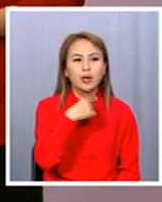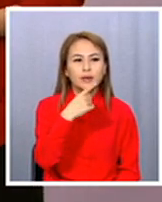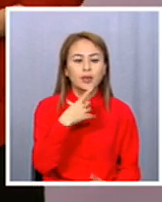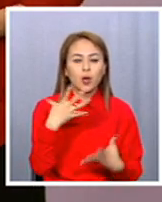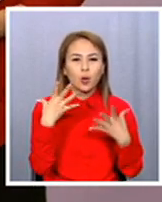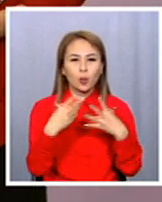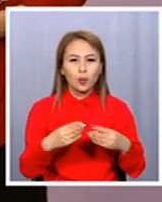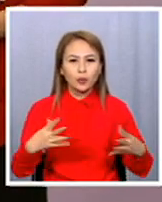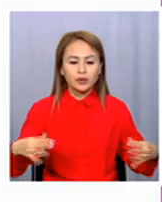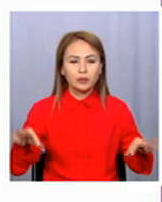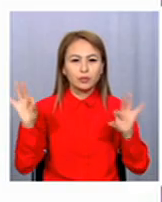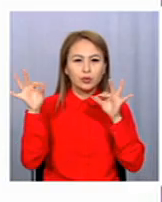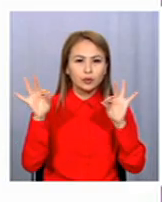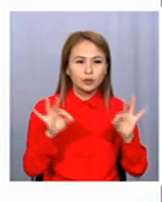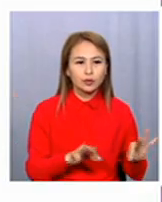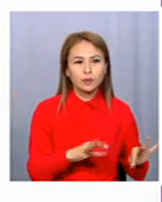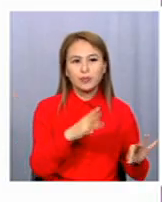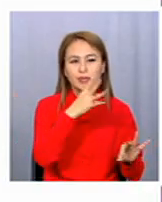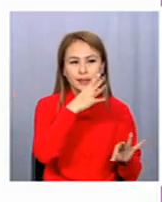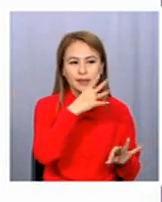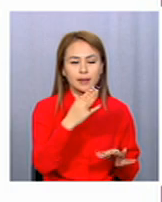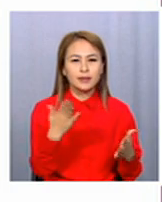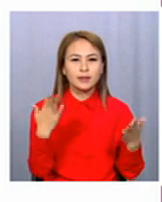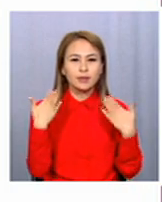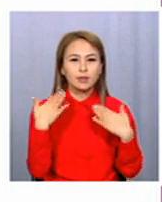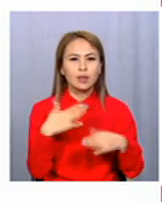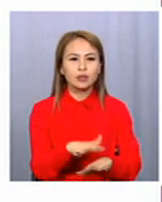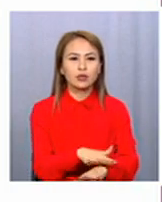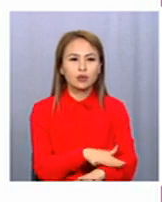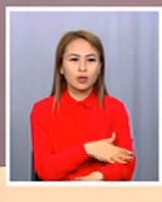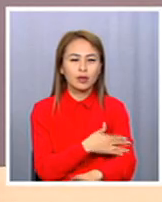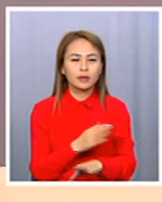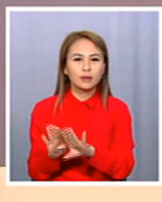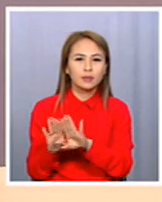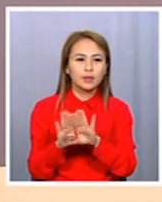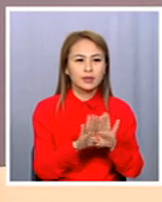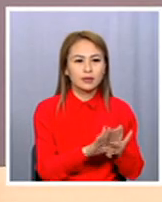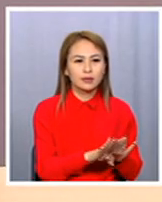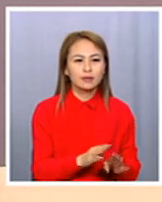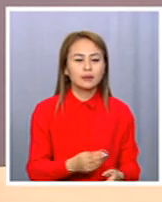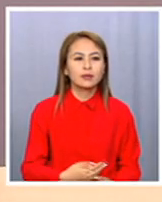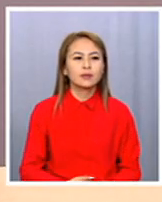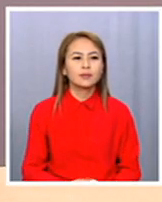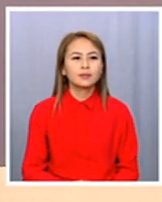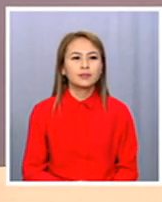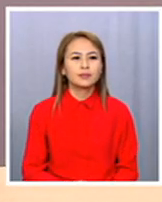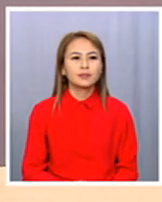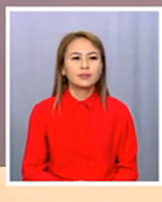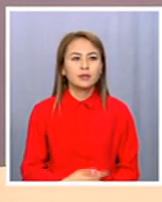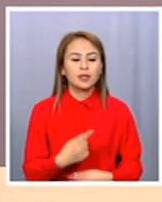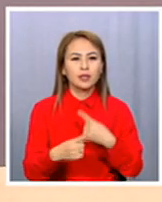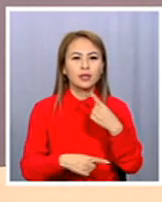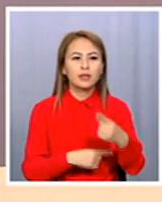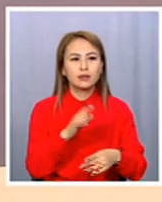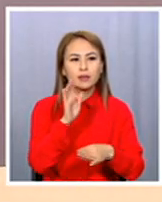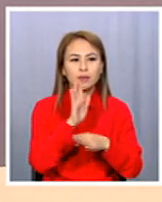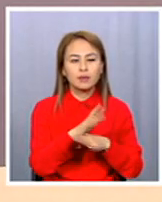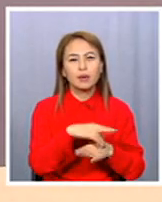көктем көз мезгілінің демалыс ұзақтығы бірдей. Жарайсындар балалар, келесі тапсырмаға назар